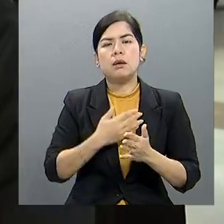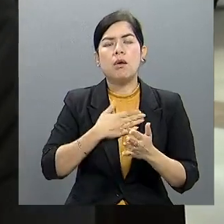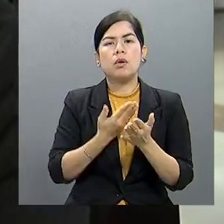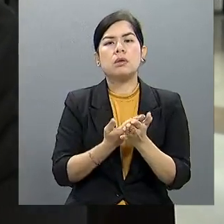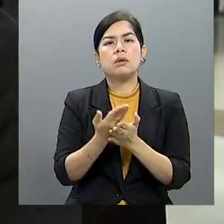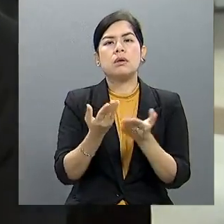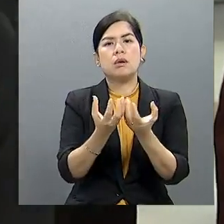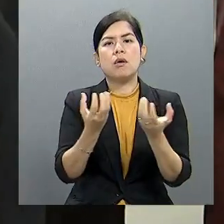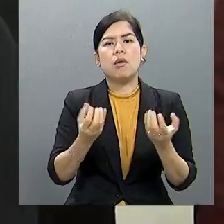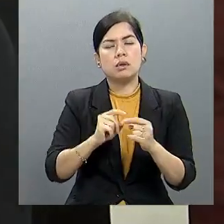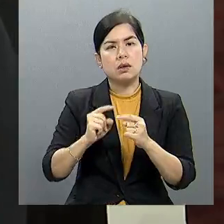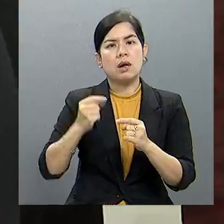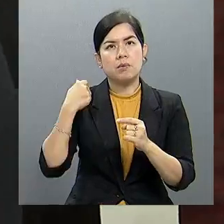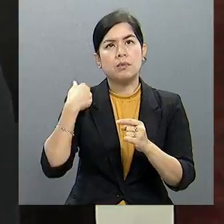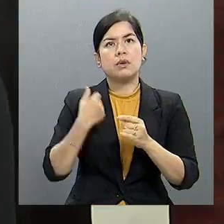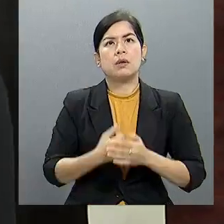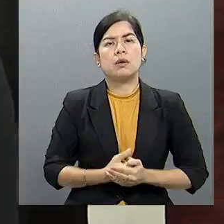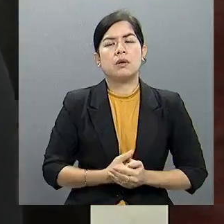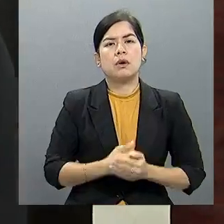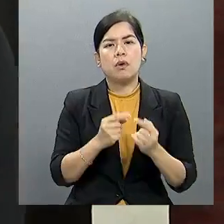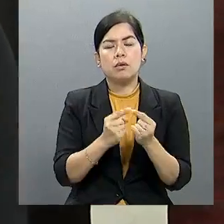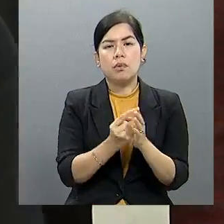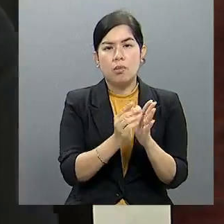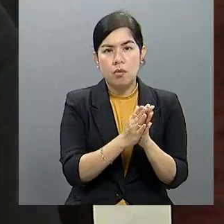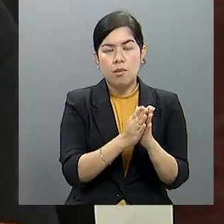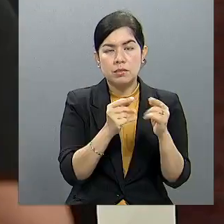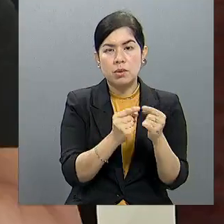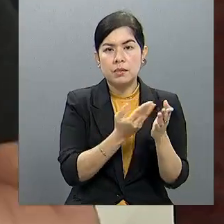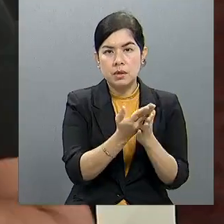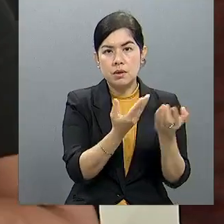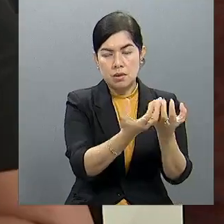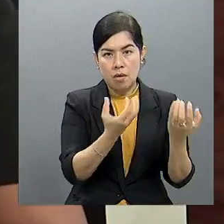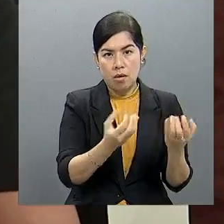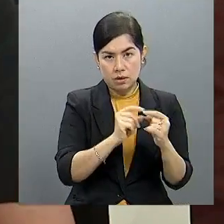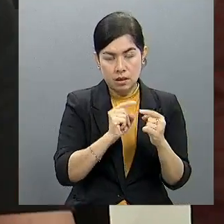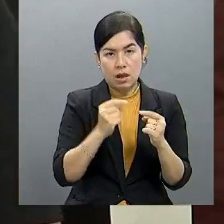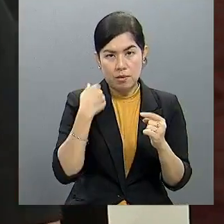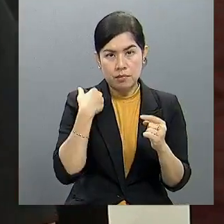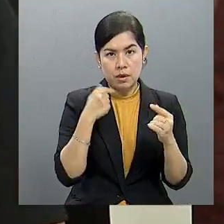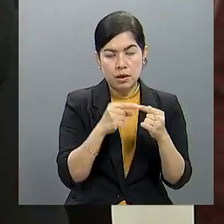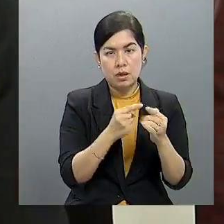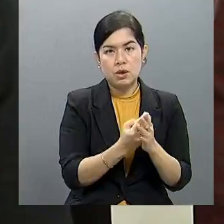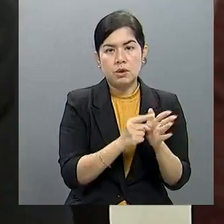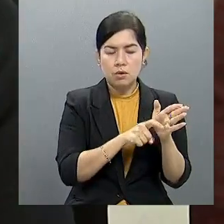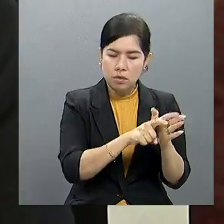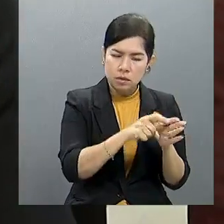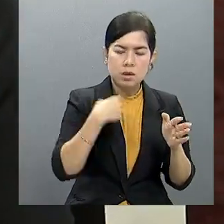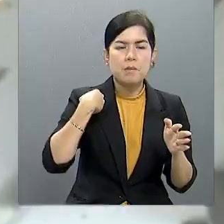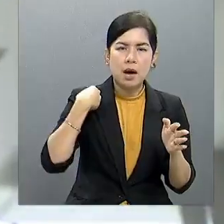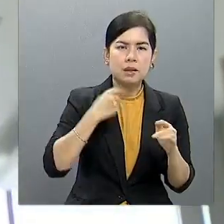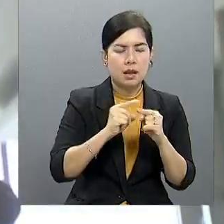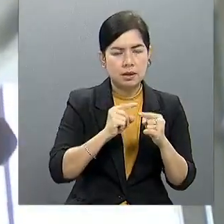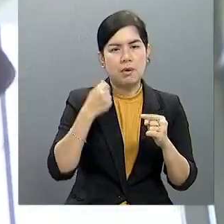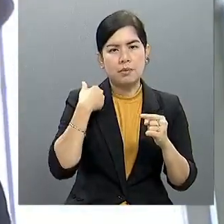ไม่วจะเปนเครื่องจากเส้นไหมคือทำใหเรามีทุนในการส้ผลงานเยอะๆมากขึ้นค